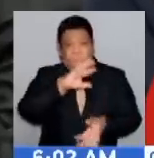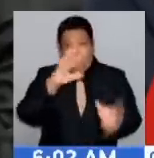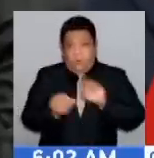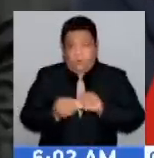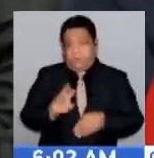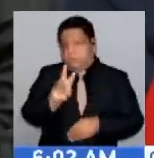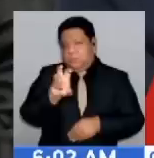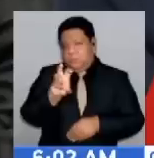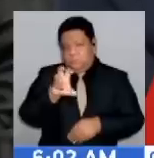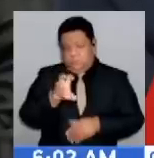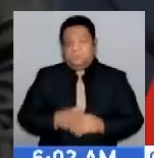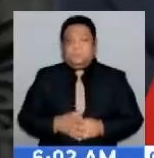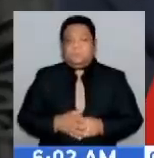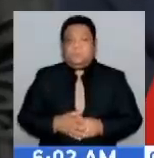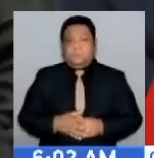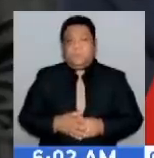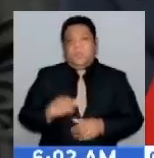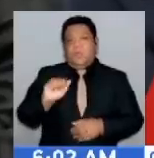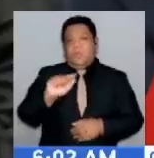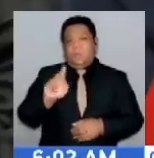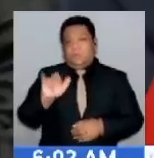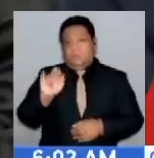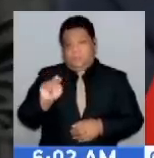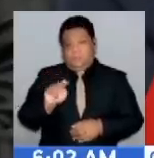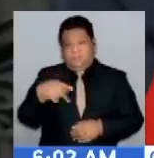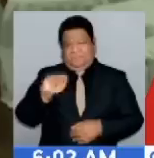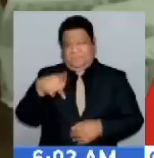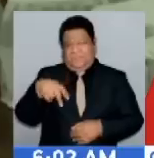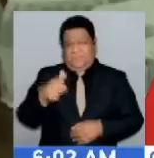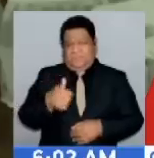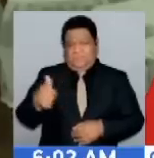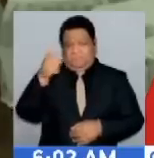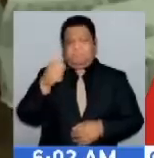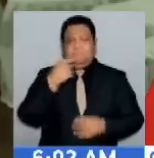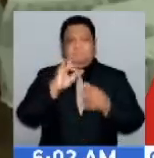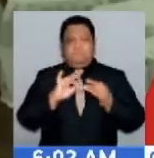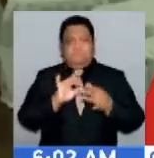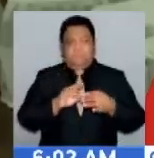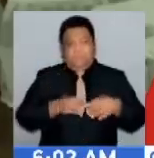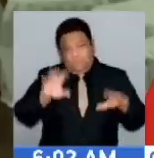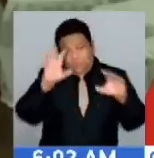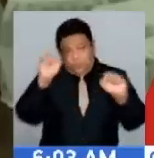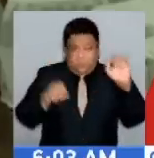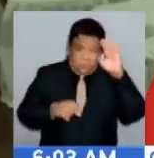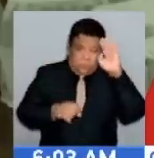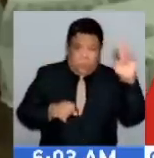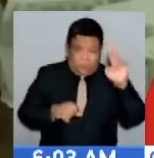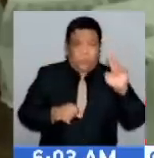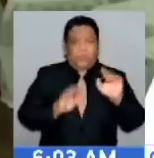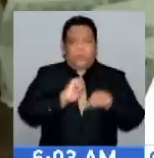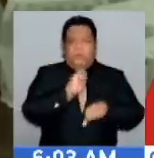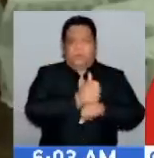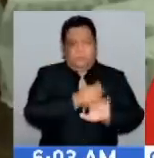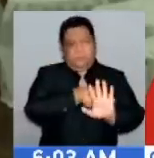Azurin, bubuo ng 5-member panel si Pangulong Bongbong Marcos para suriin ang mga naghain ng courtesy resignation. Kasama sa panel si Baguio City